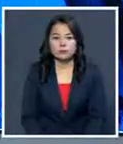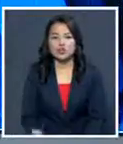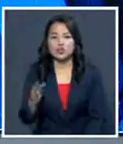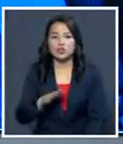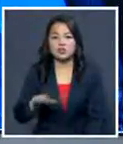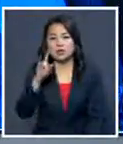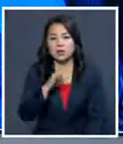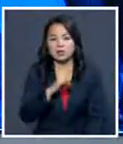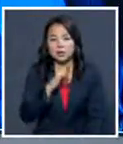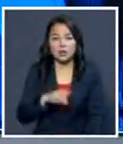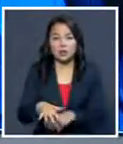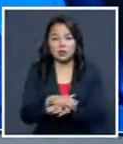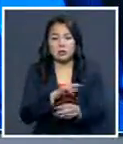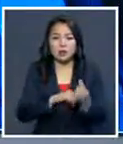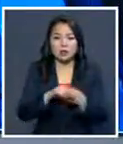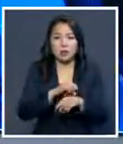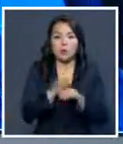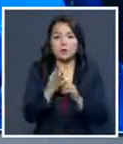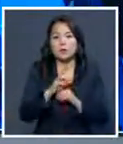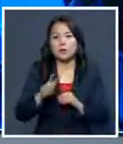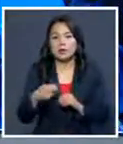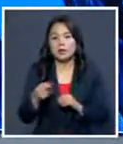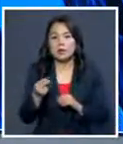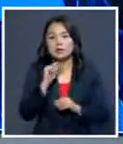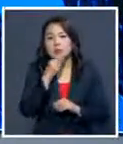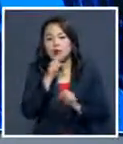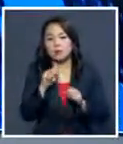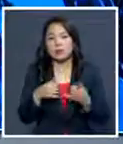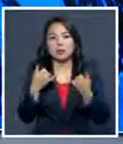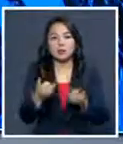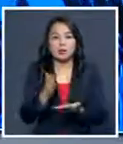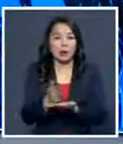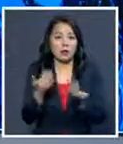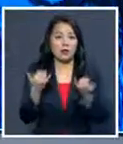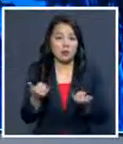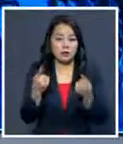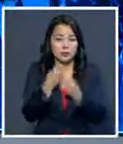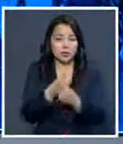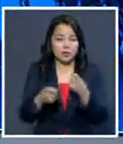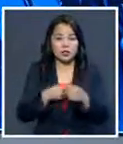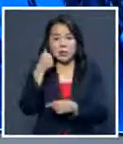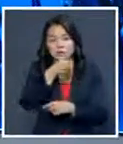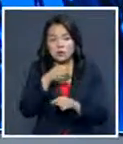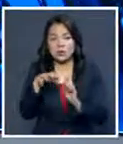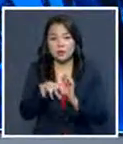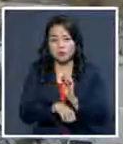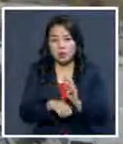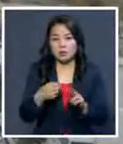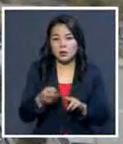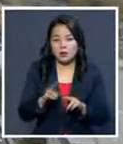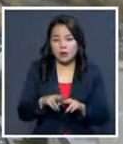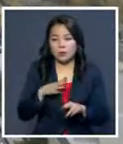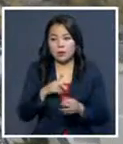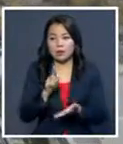Шығыс қазақстандық кәсіпкерлерге 14 миллиард теңге үнемдеп қалу мүмкіндігі туып тұр. Бұл үшін олар келер жылдың соңына дейін қазіргі